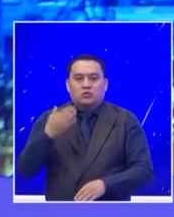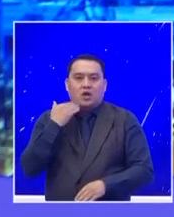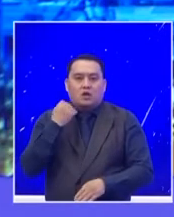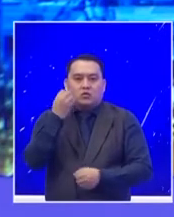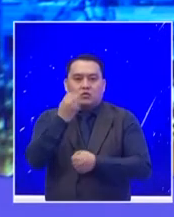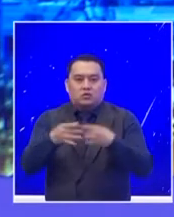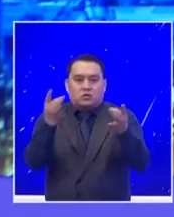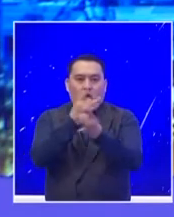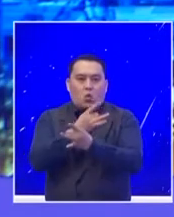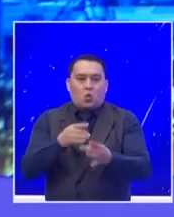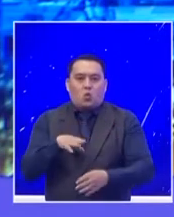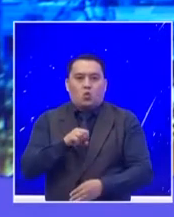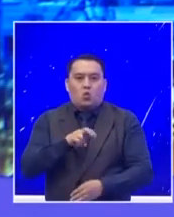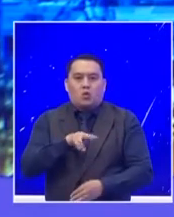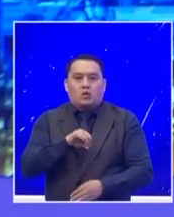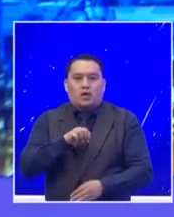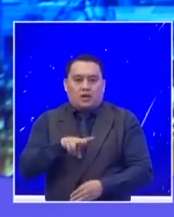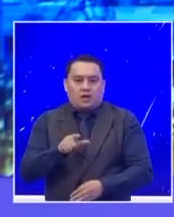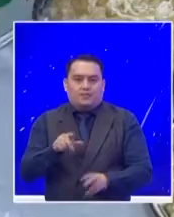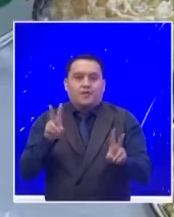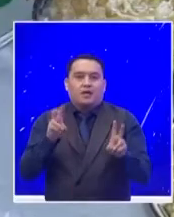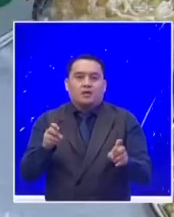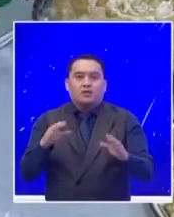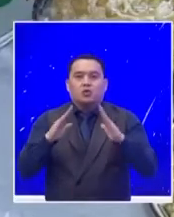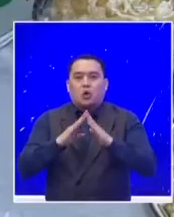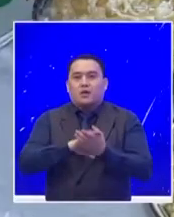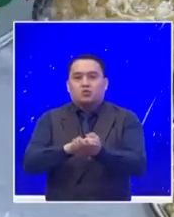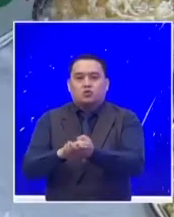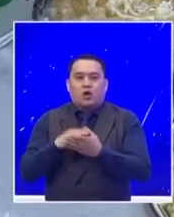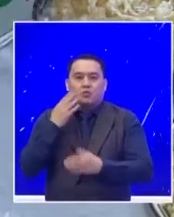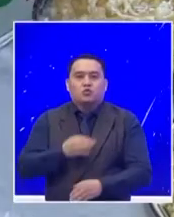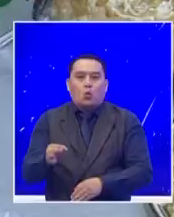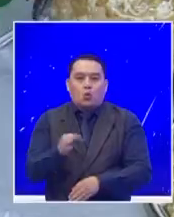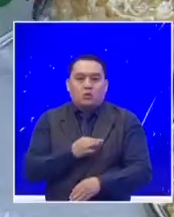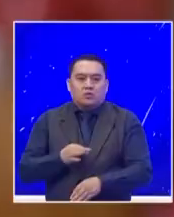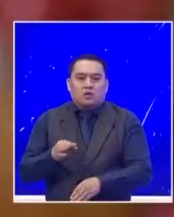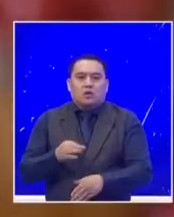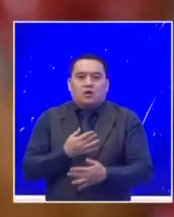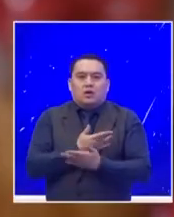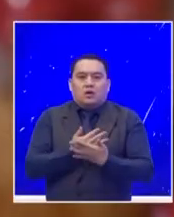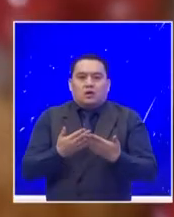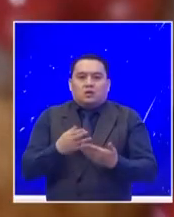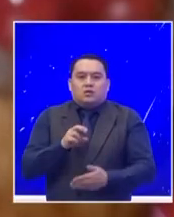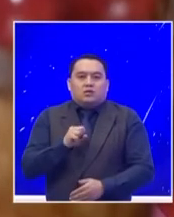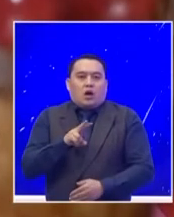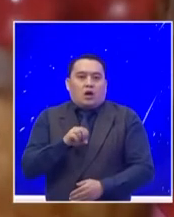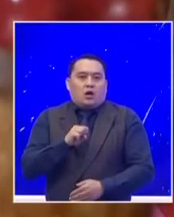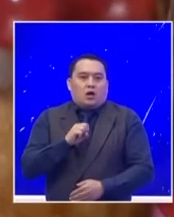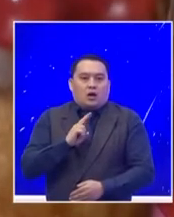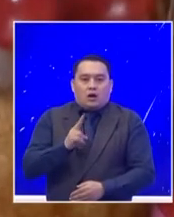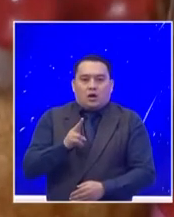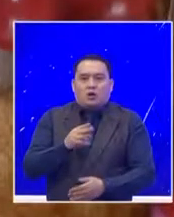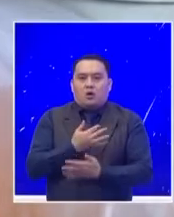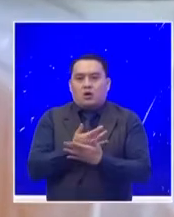татарский культурный центр «Туантель». Здание Дома дружбы Алматинской области наводнили ароматы чак-чака,